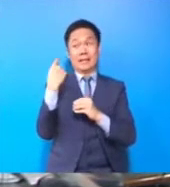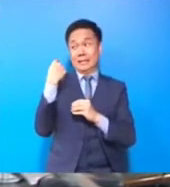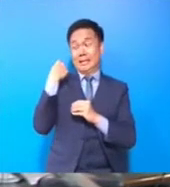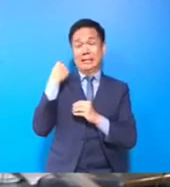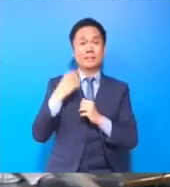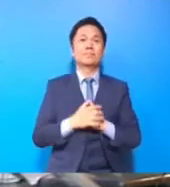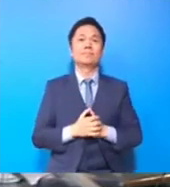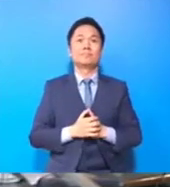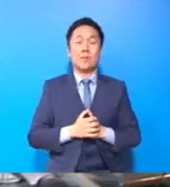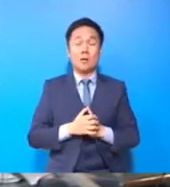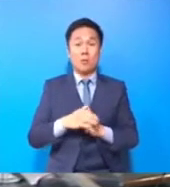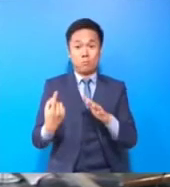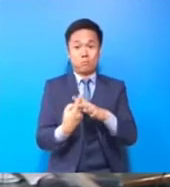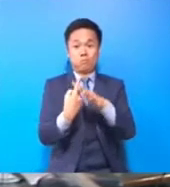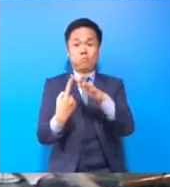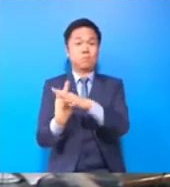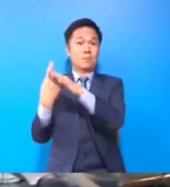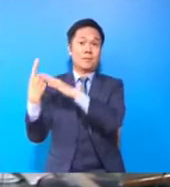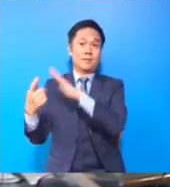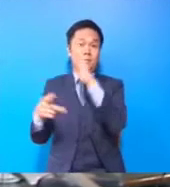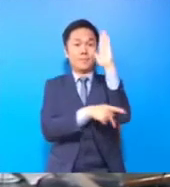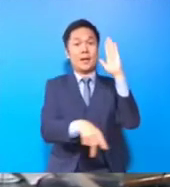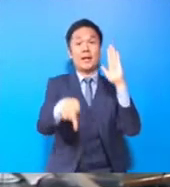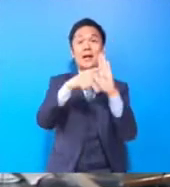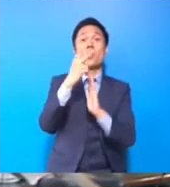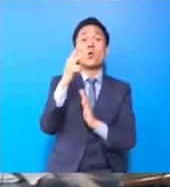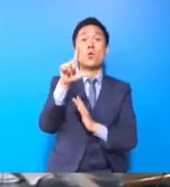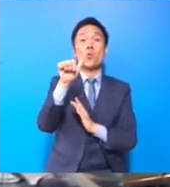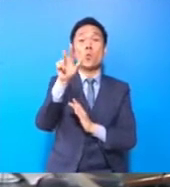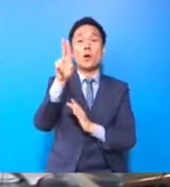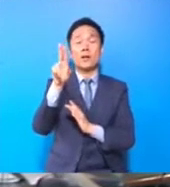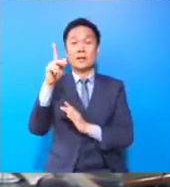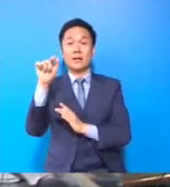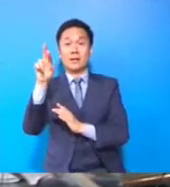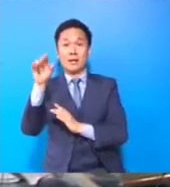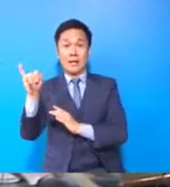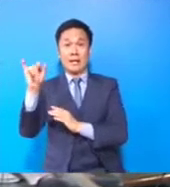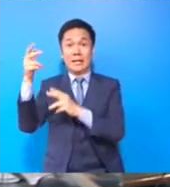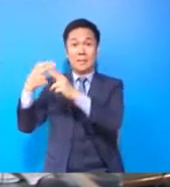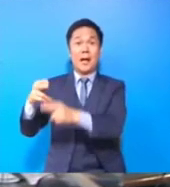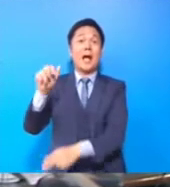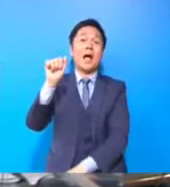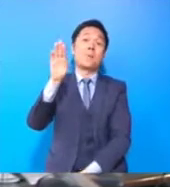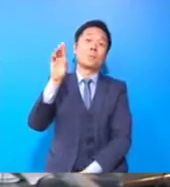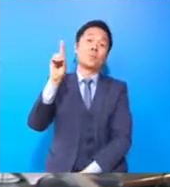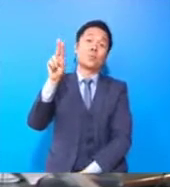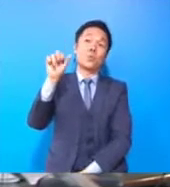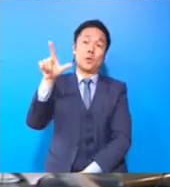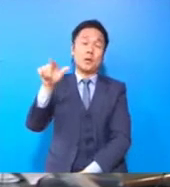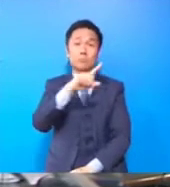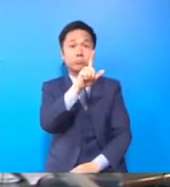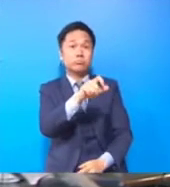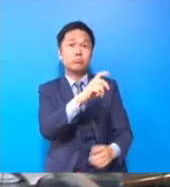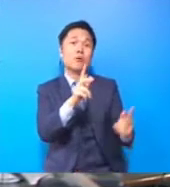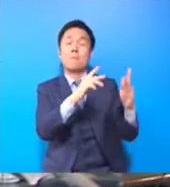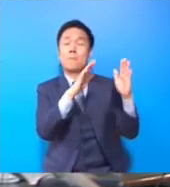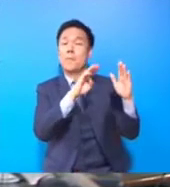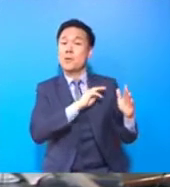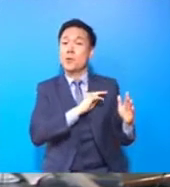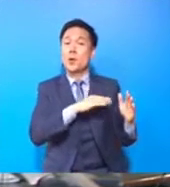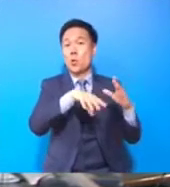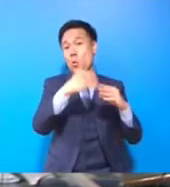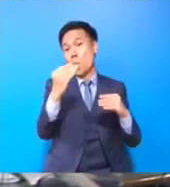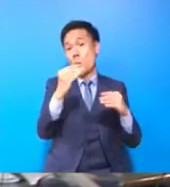Jalan sebelah tanah besar kita pamitan absa itu pasti ro ini yaitu pasirua ke Jalan Peristiwa nf-308 adalah